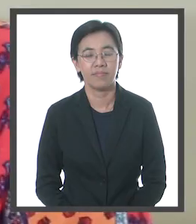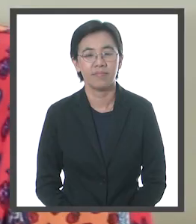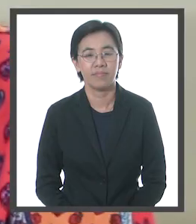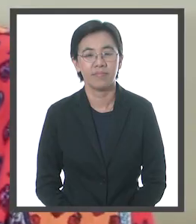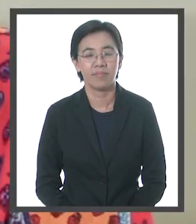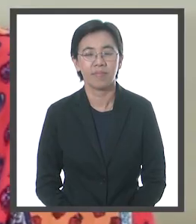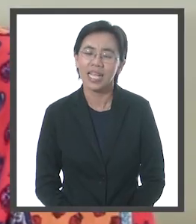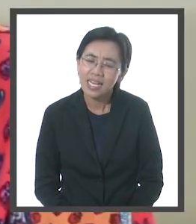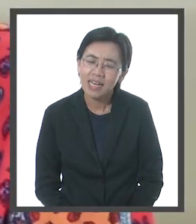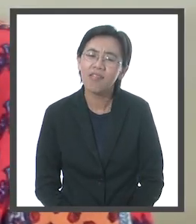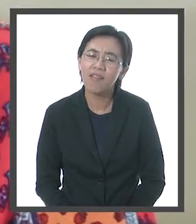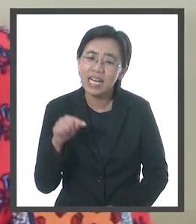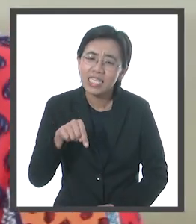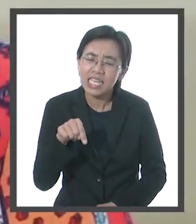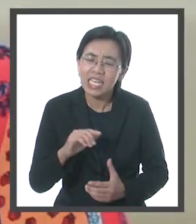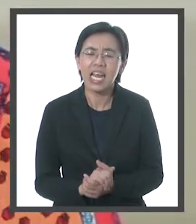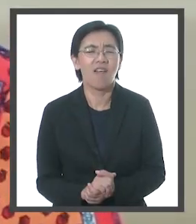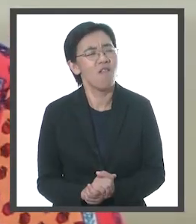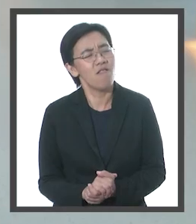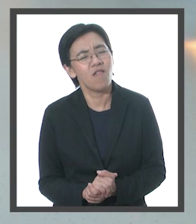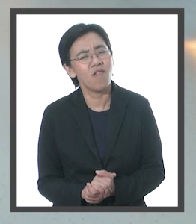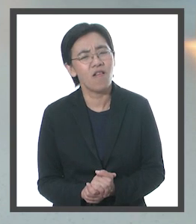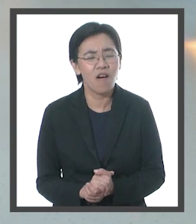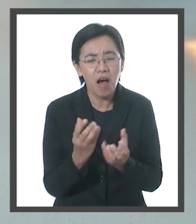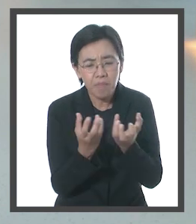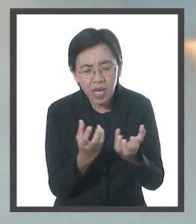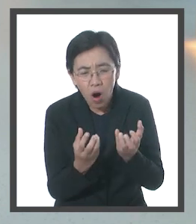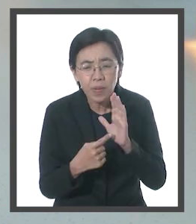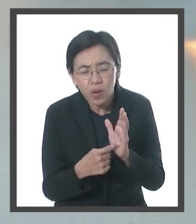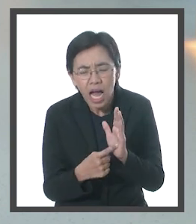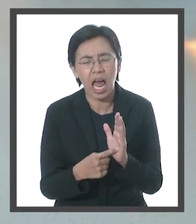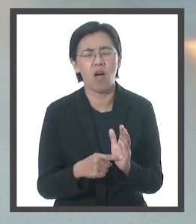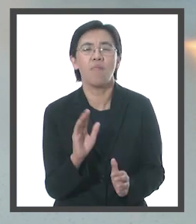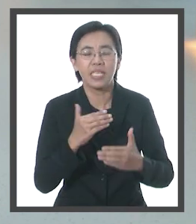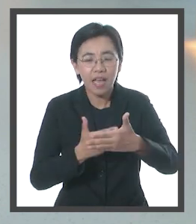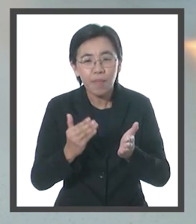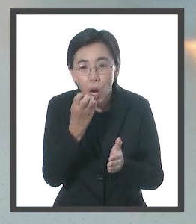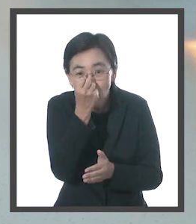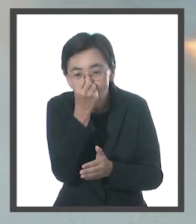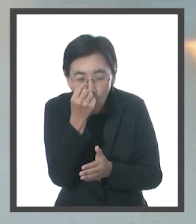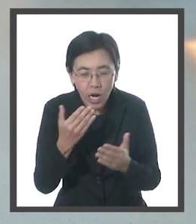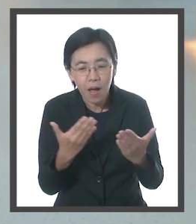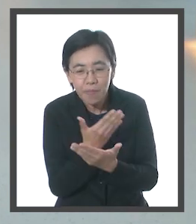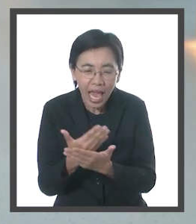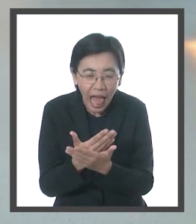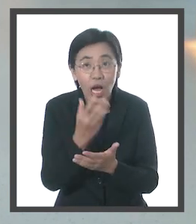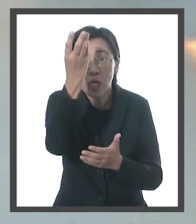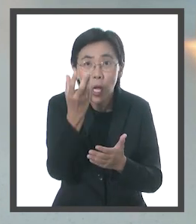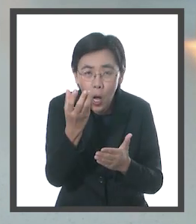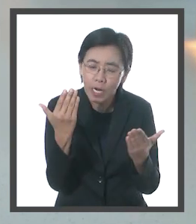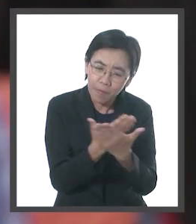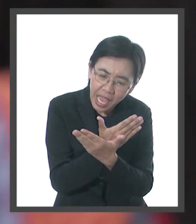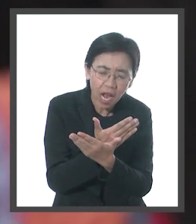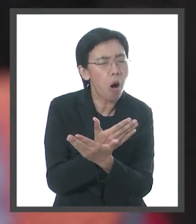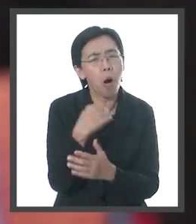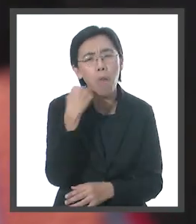ถ้าพูดง่ายๆเหมือนที่นี่คล้ายๆโชว์รูม น่าจะเป็นห้องทดลอง ห้องทดลอง แล้วถูกเปลี่ยนถูกถอดถูกอะไรอย่างเงี้ยตลอดเวล